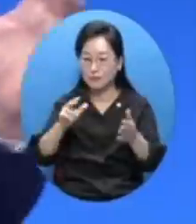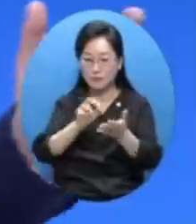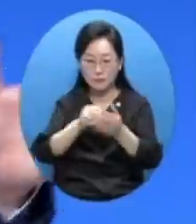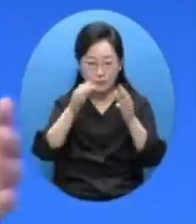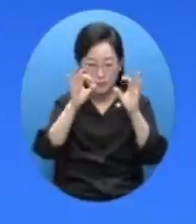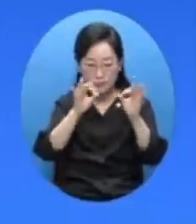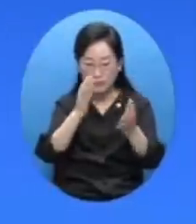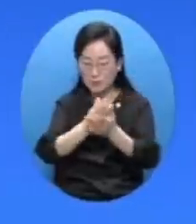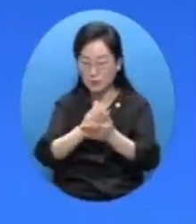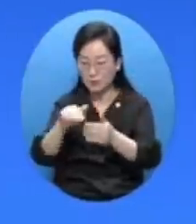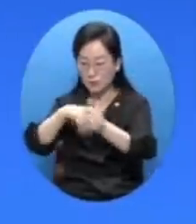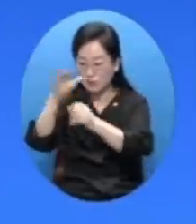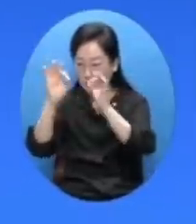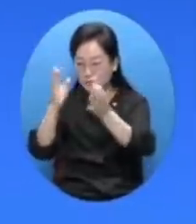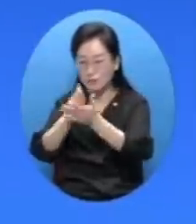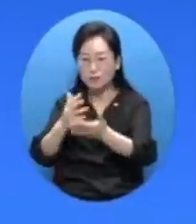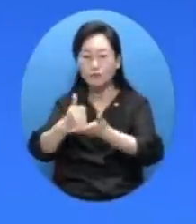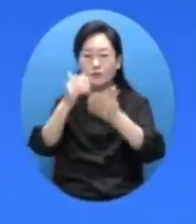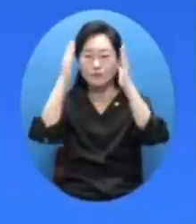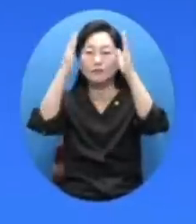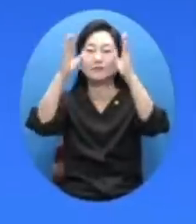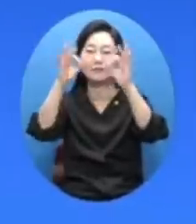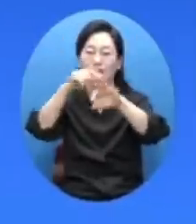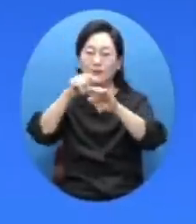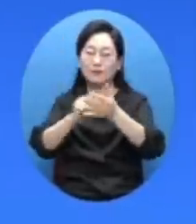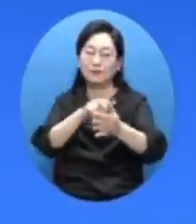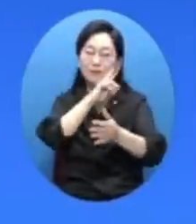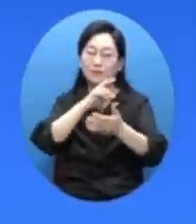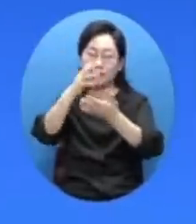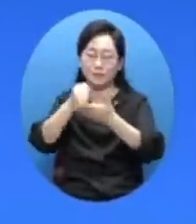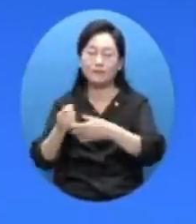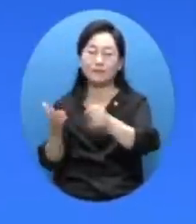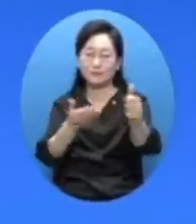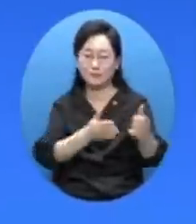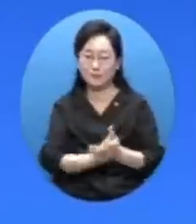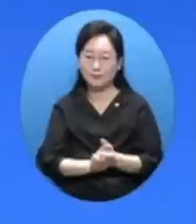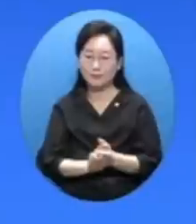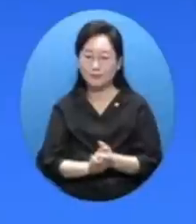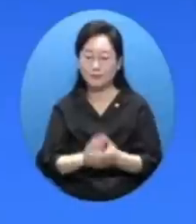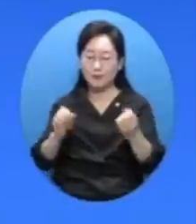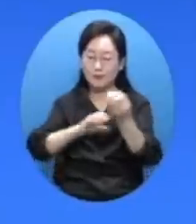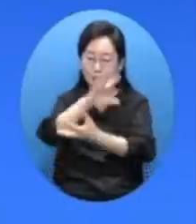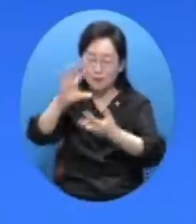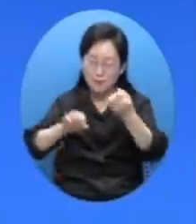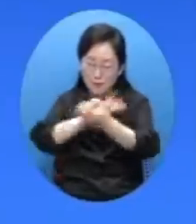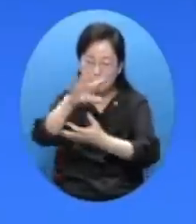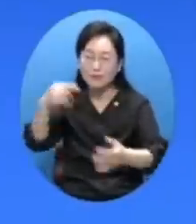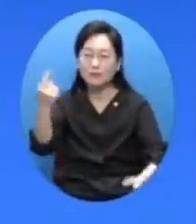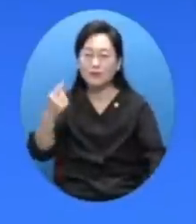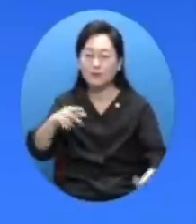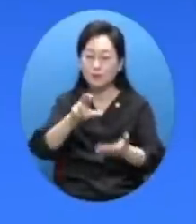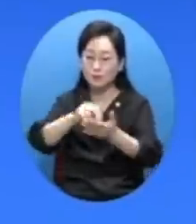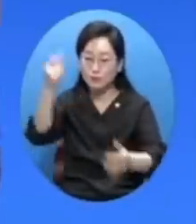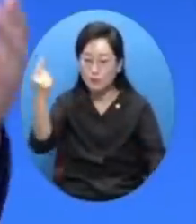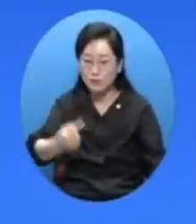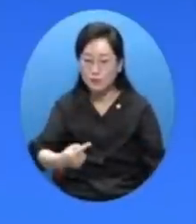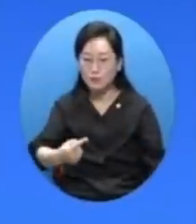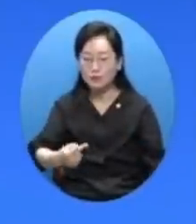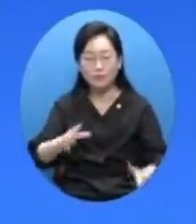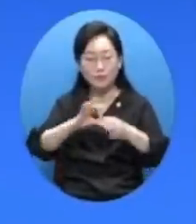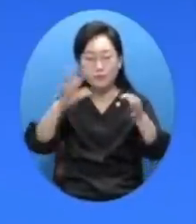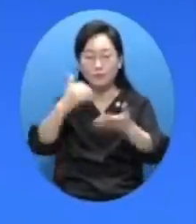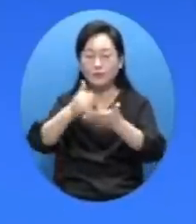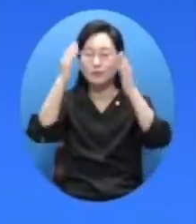말고 환경을 바라지 말고 주님 바라보고 마음의 평화를 얻게 되기를 바랍니다 환란 분포가 닥쳐고 문제가 다가와도